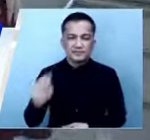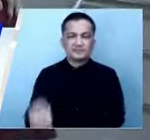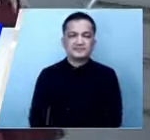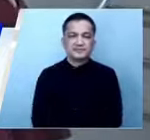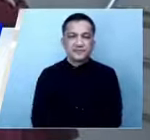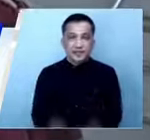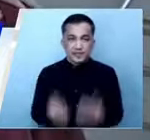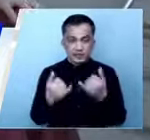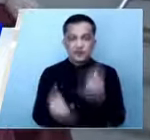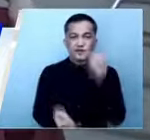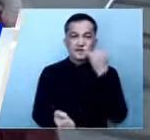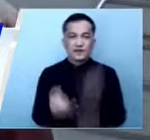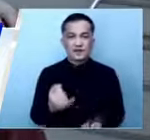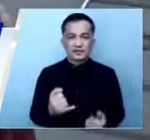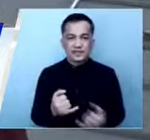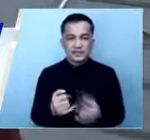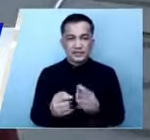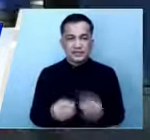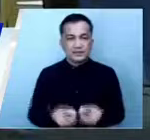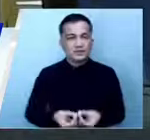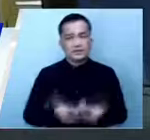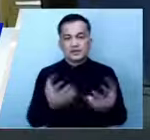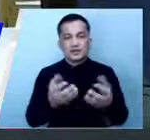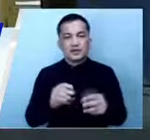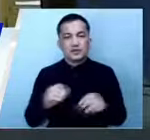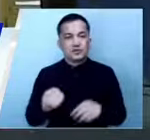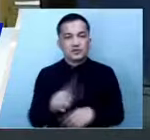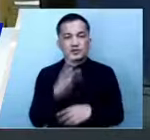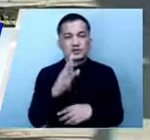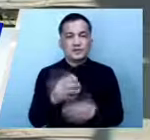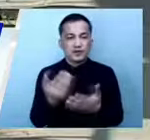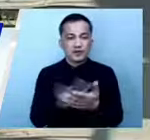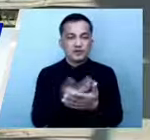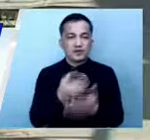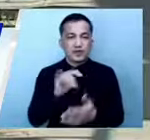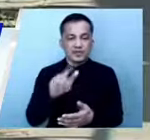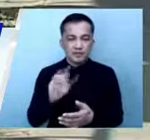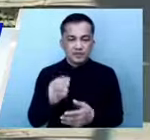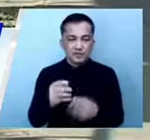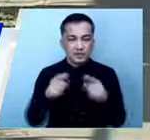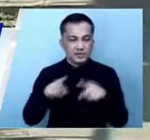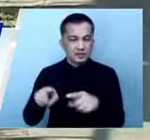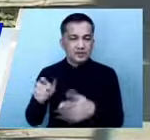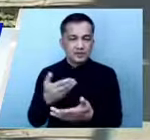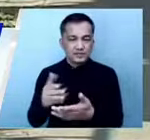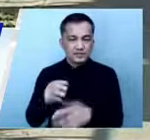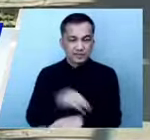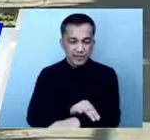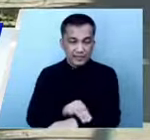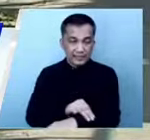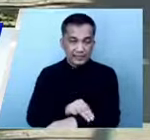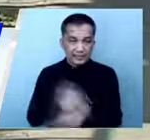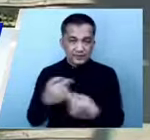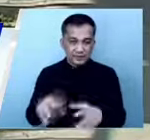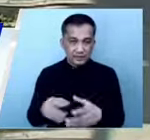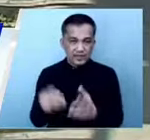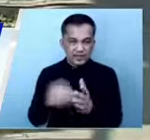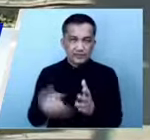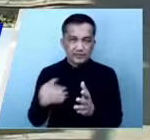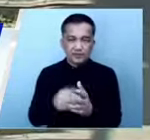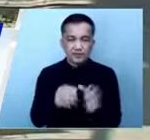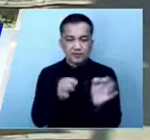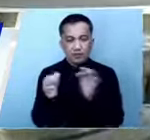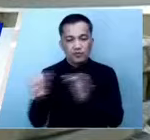finally ay ilo-launch na nila ang kanilang debut album kasabay ng isang concert sa Makati matapos itong ilang ulit na ma-postpone dahil